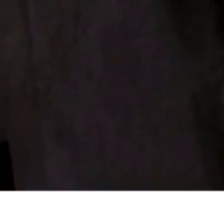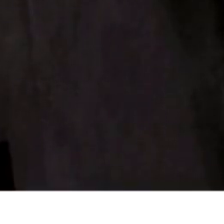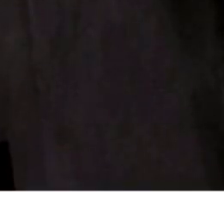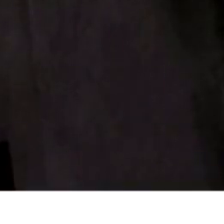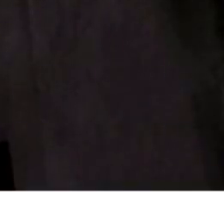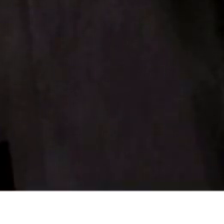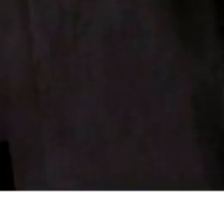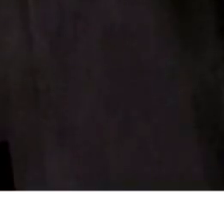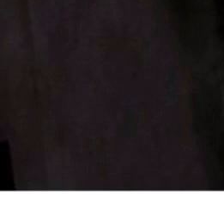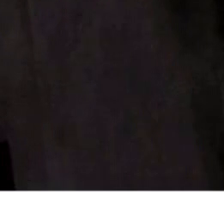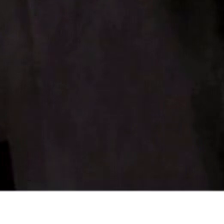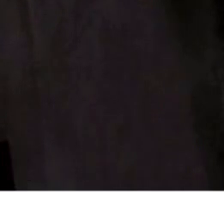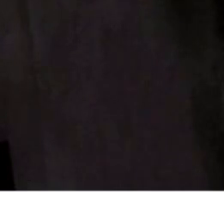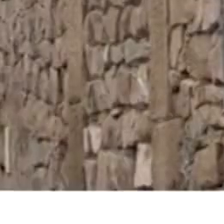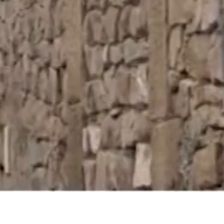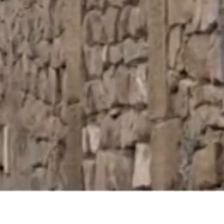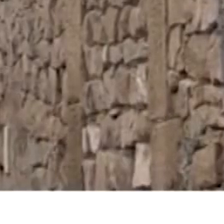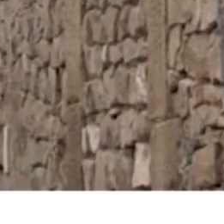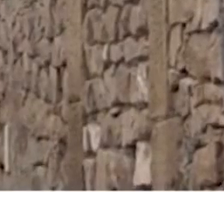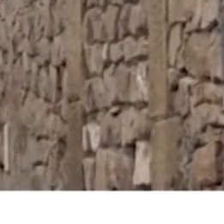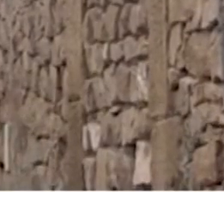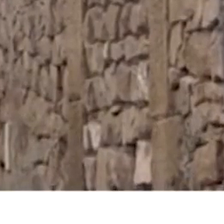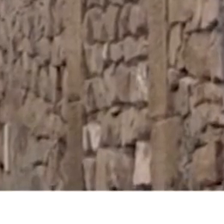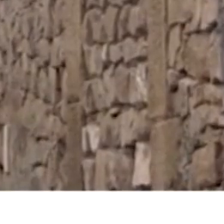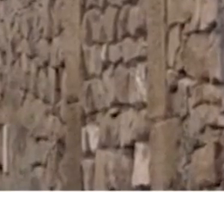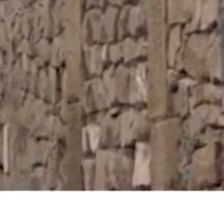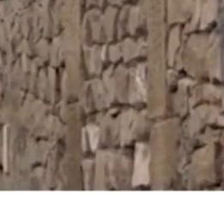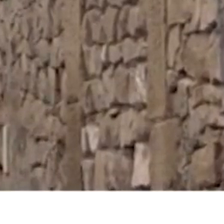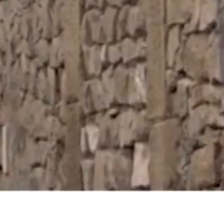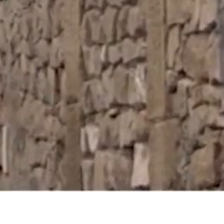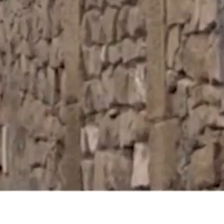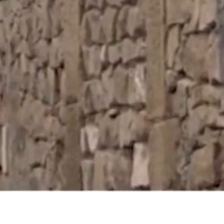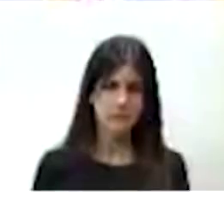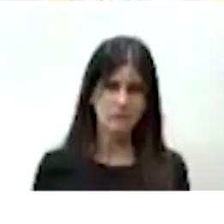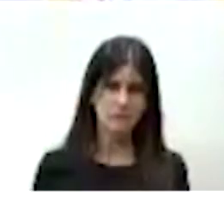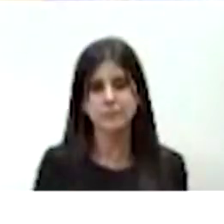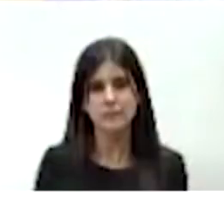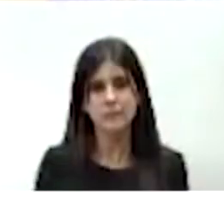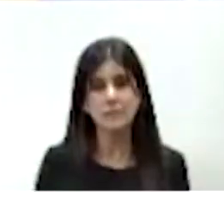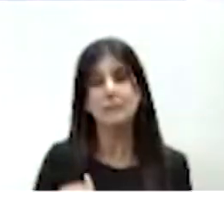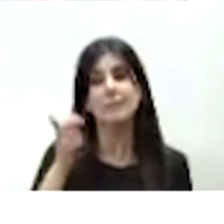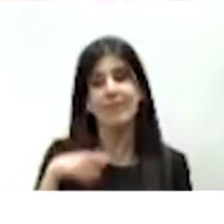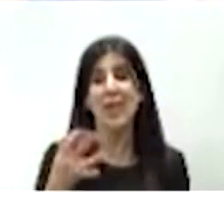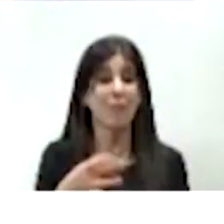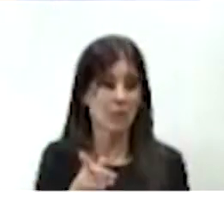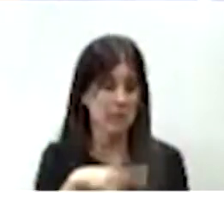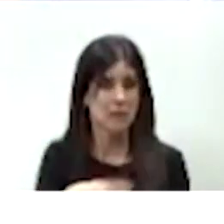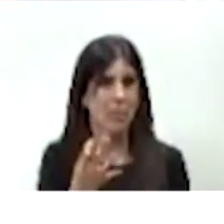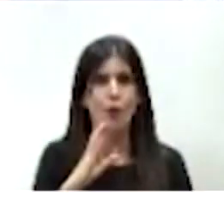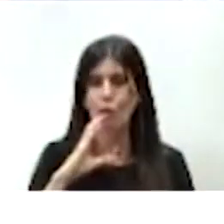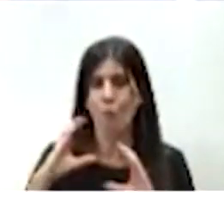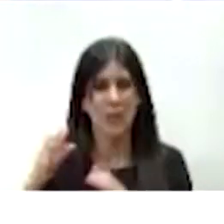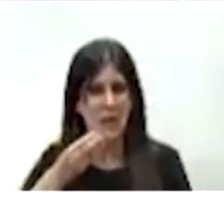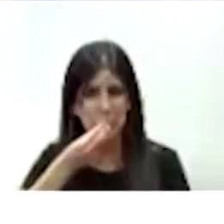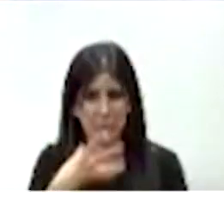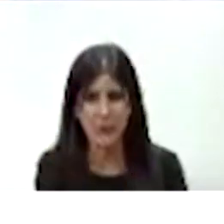Òscar López ha garantit que faran tot el possible. Terres de l'Ebre també merecemos estar bien comunicadas